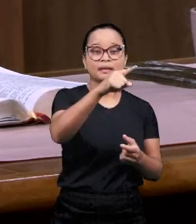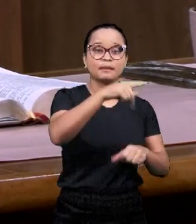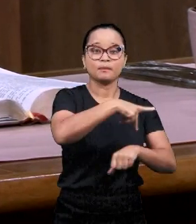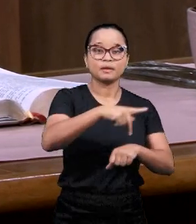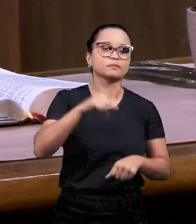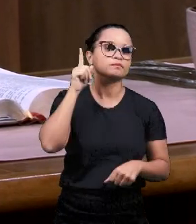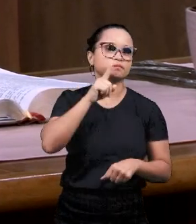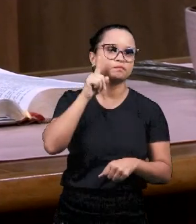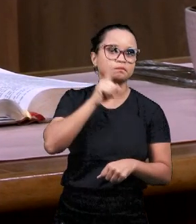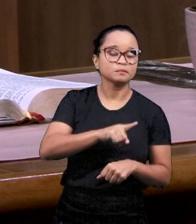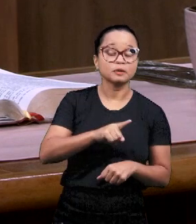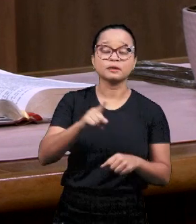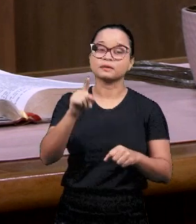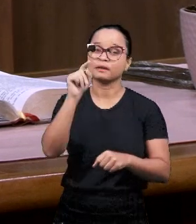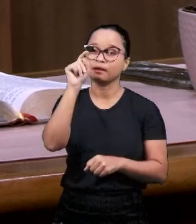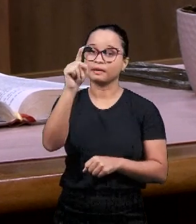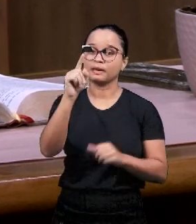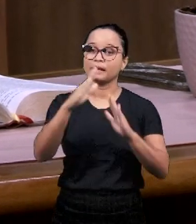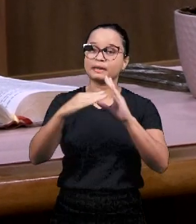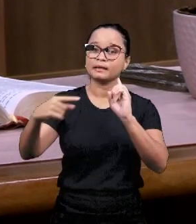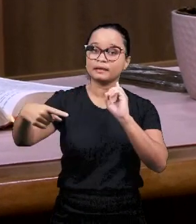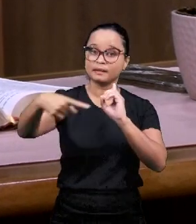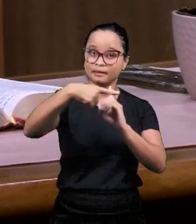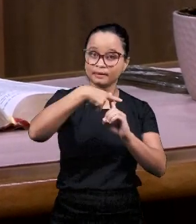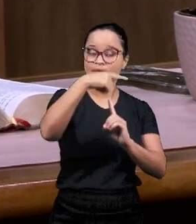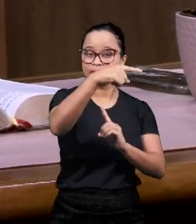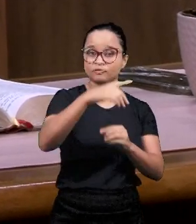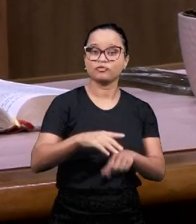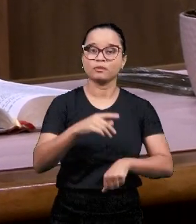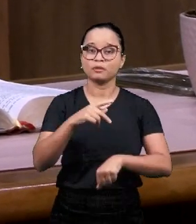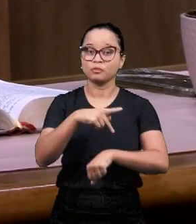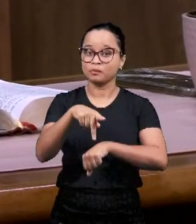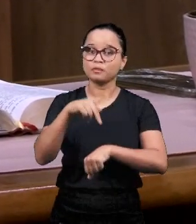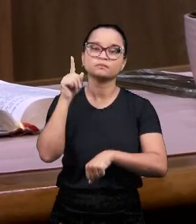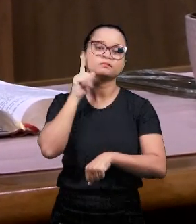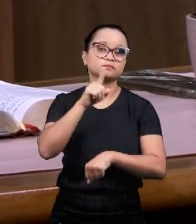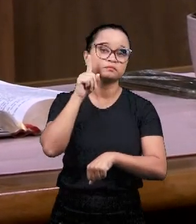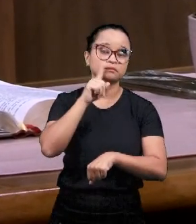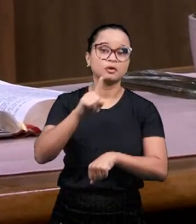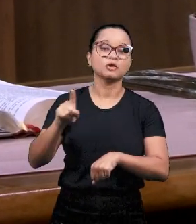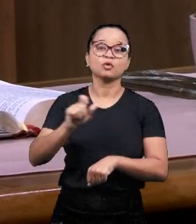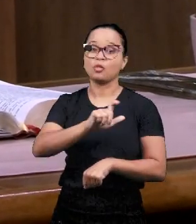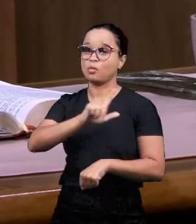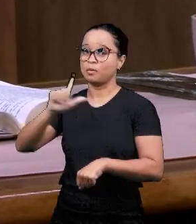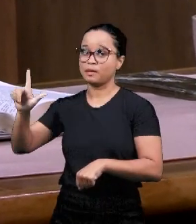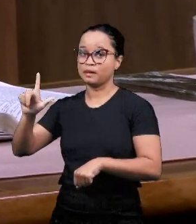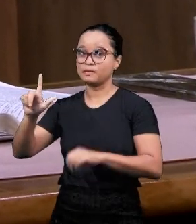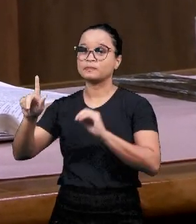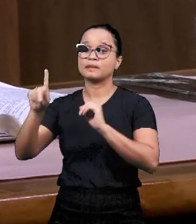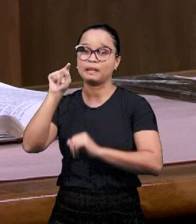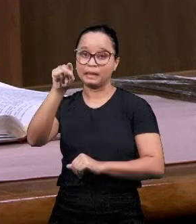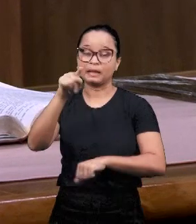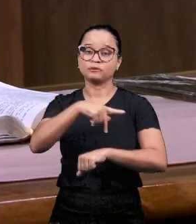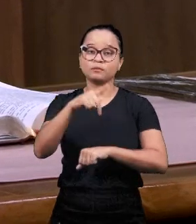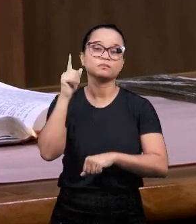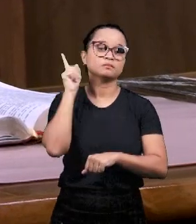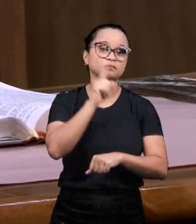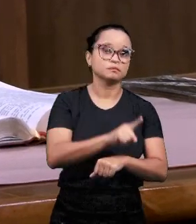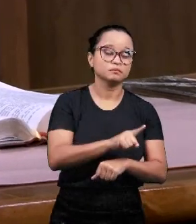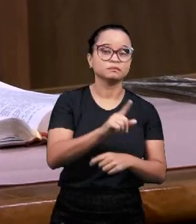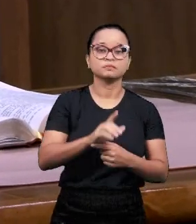des États-Unis de l'Amérique, notre église de Framingham, dans la côte l'est